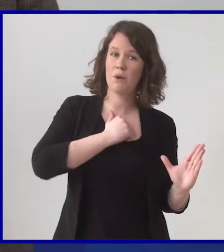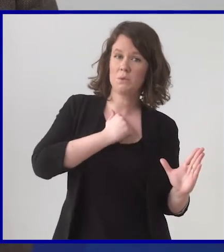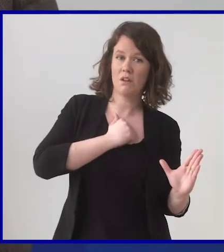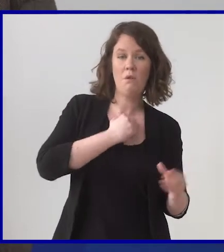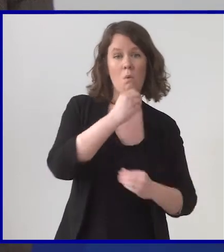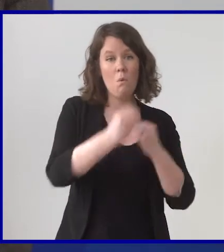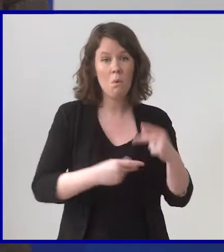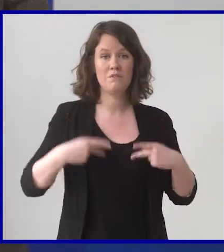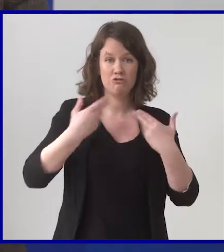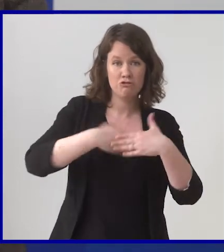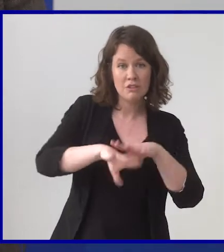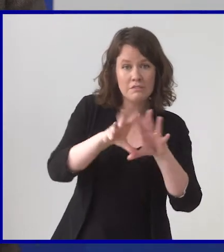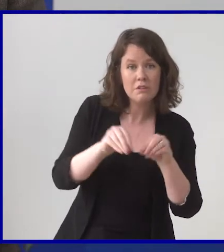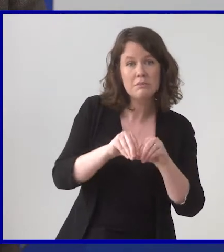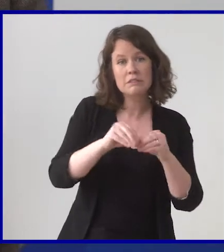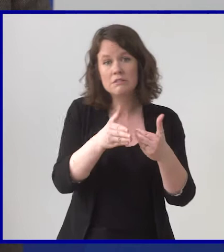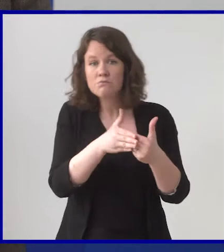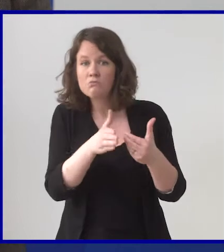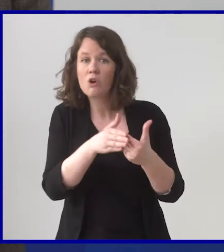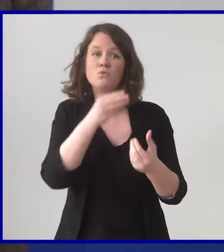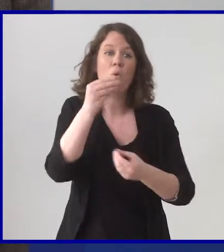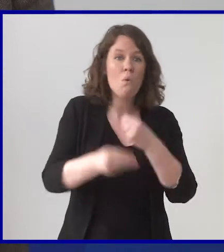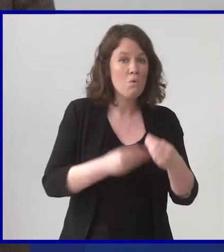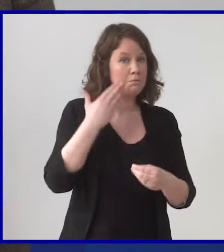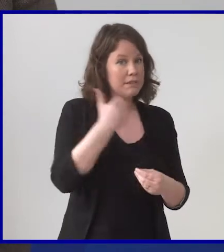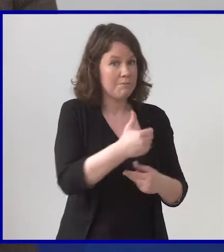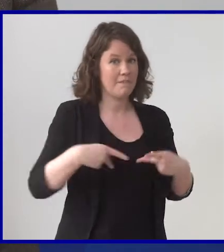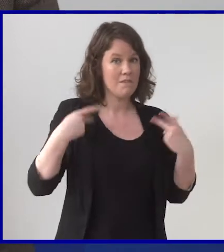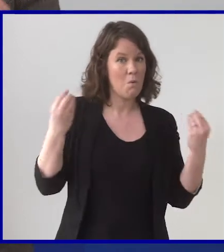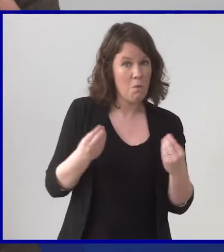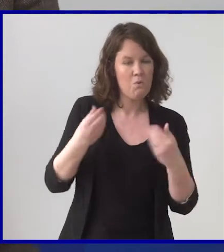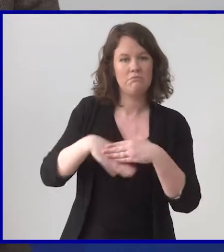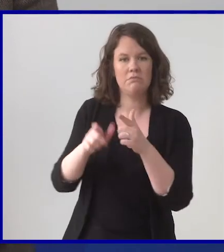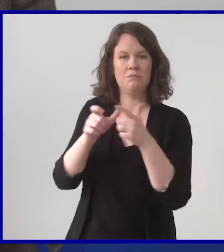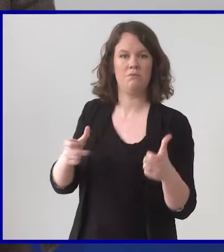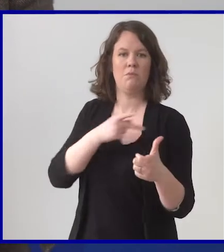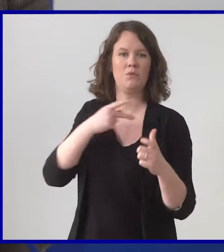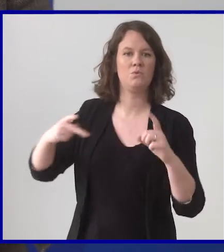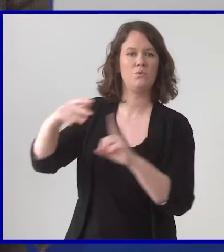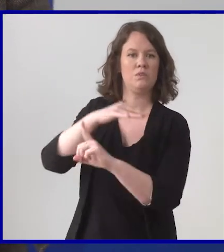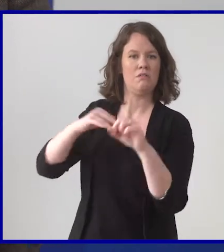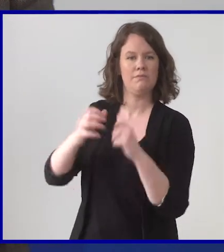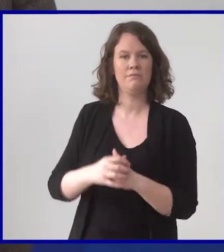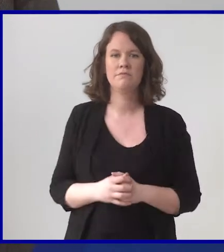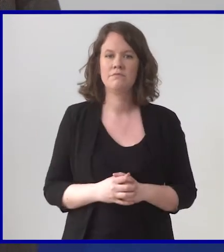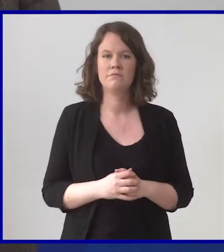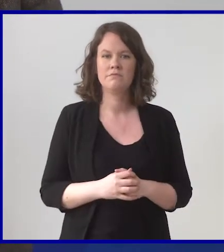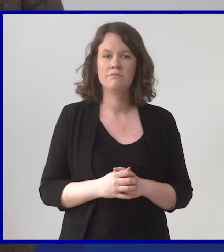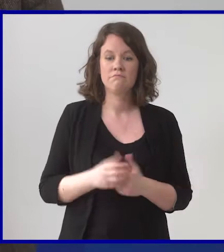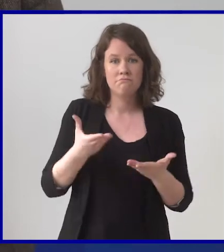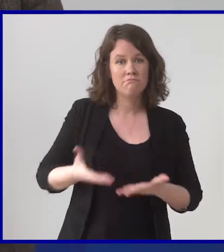logement, qu'elles vivent chez leurs proches aidants ou que leur domicile soit un établissement médico-social.